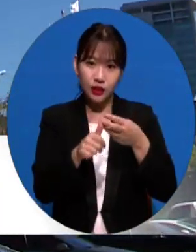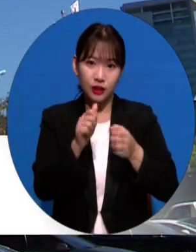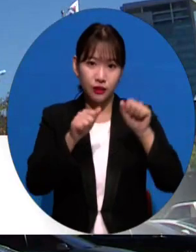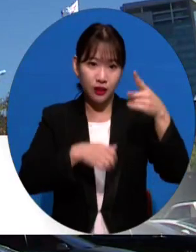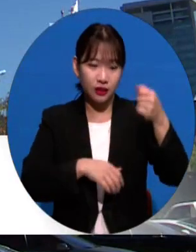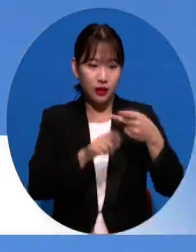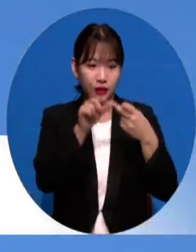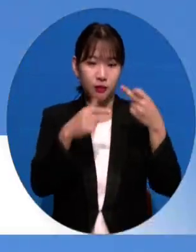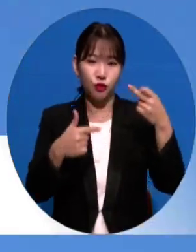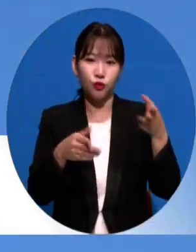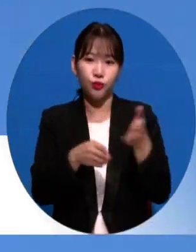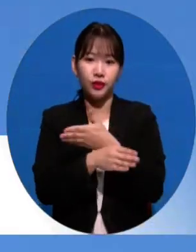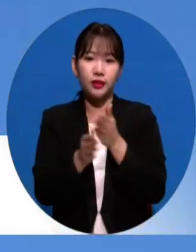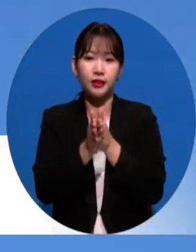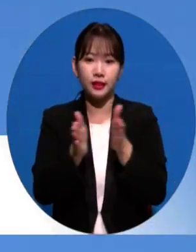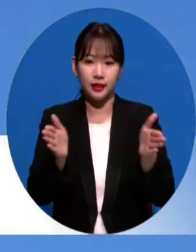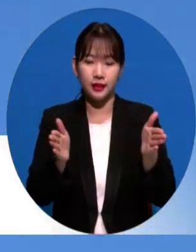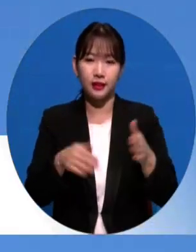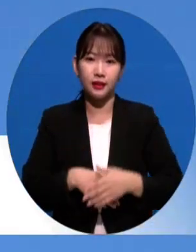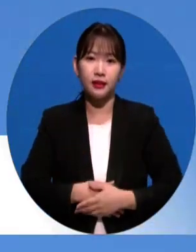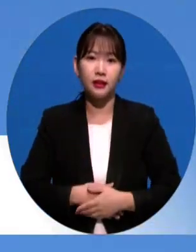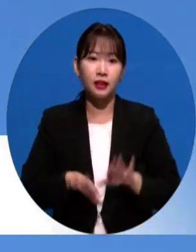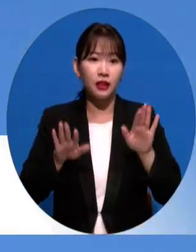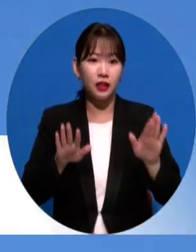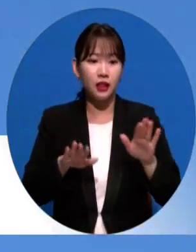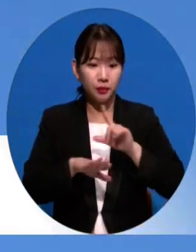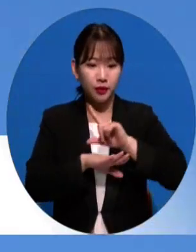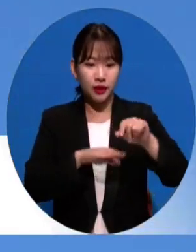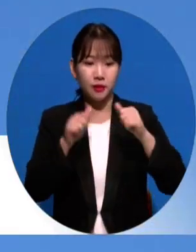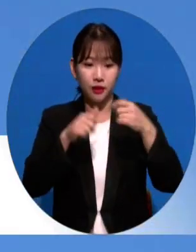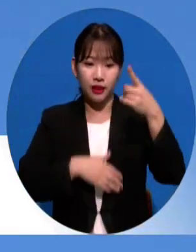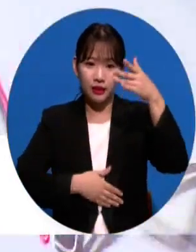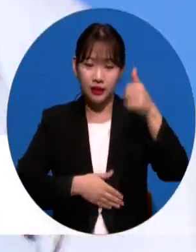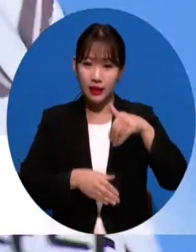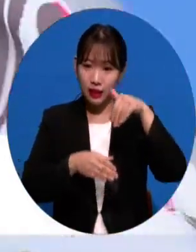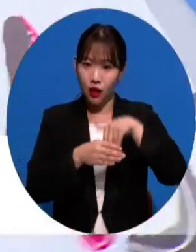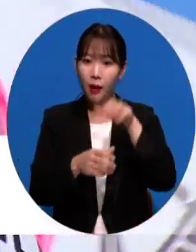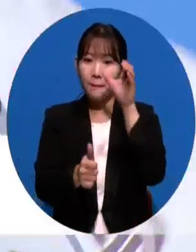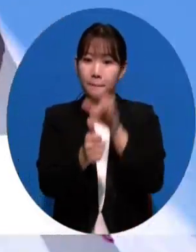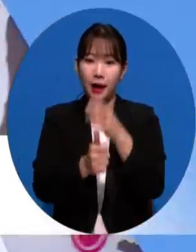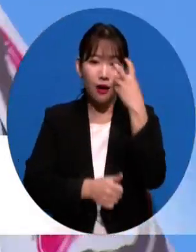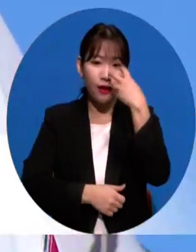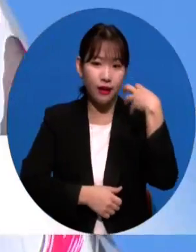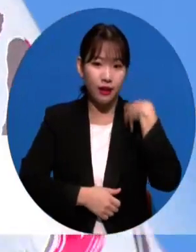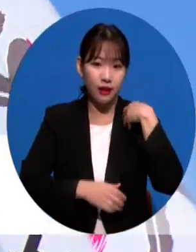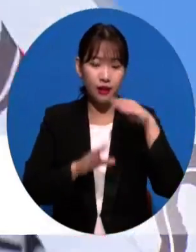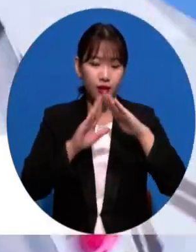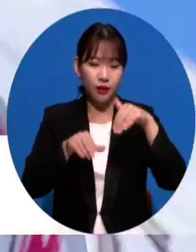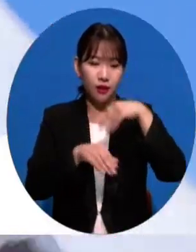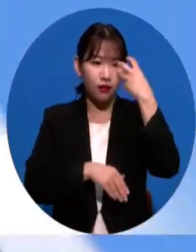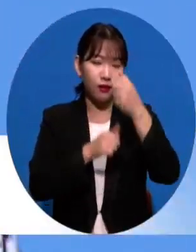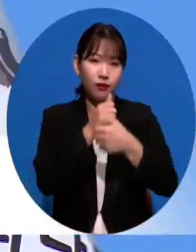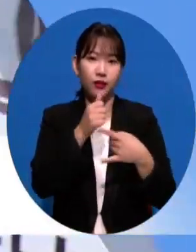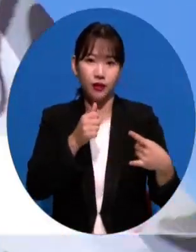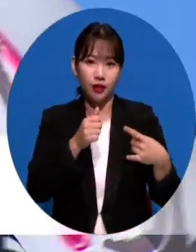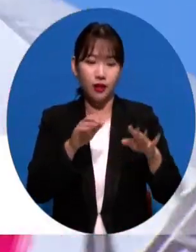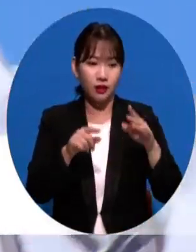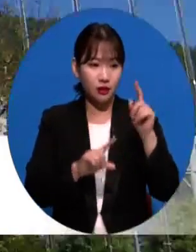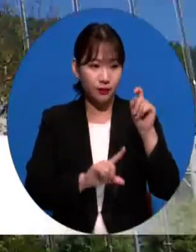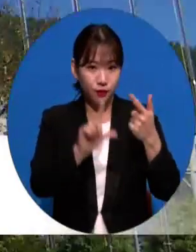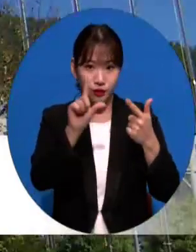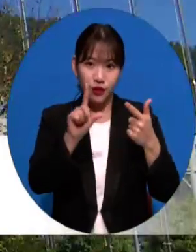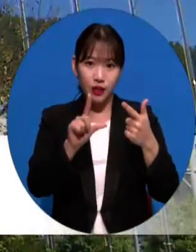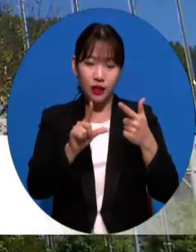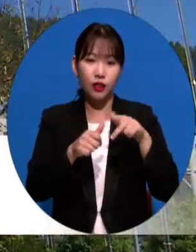12월 6일부터 시작됩니다. 이번 지방체육회장 선거를 위탁관리하는 전남선거관리위원회는 오는